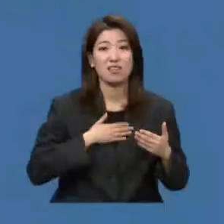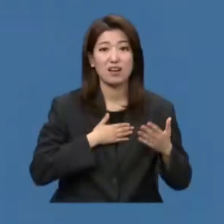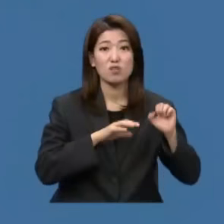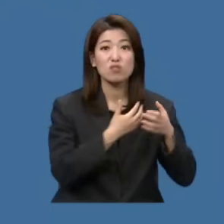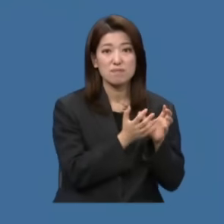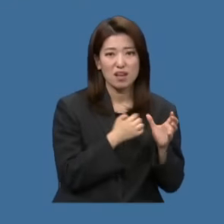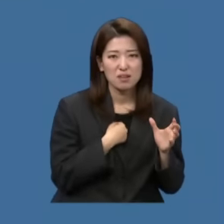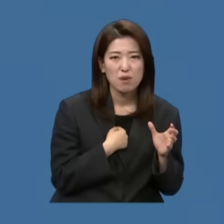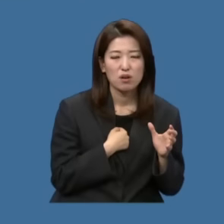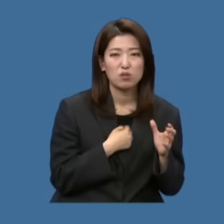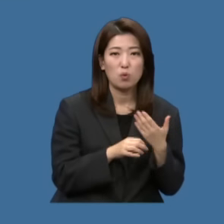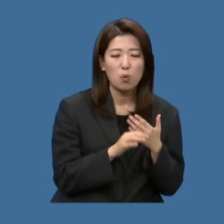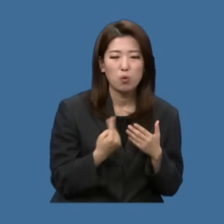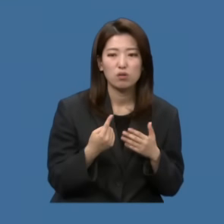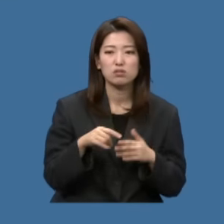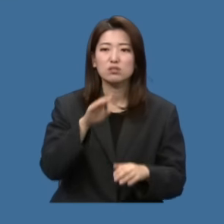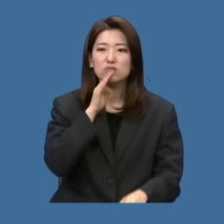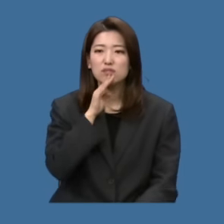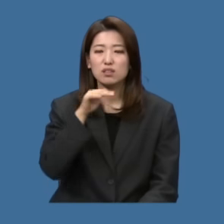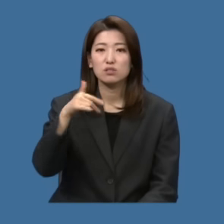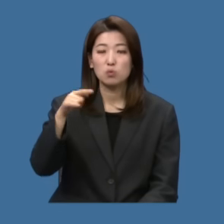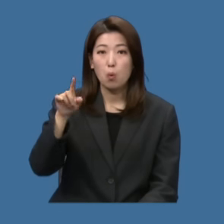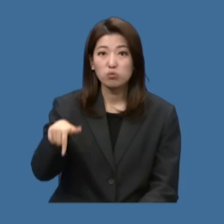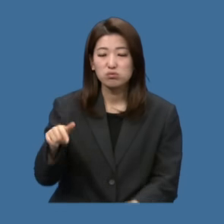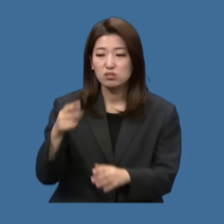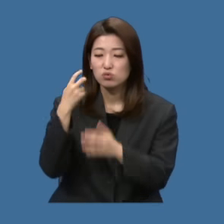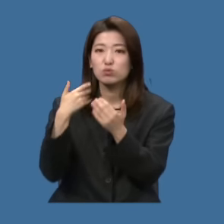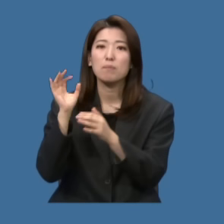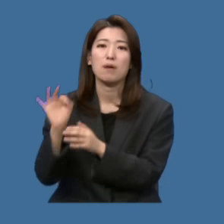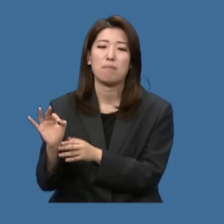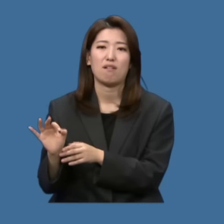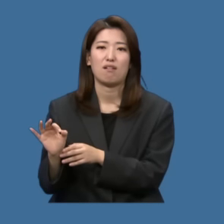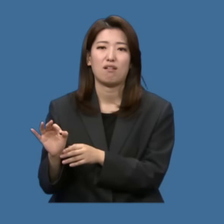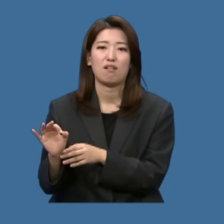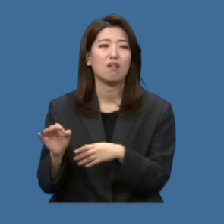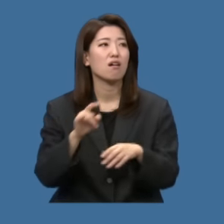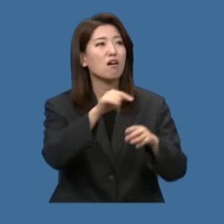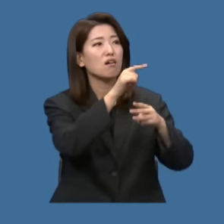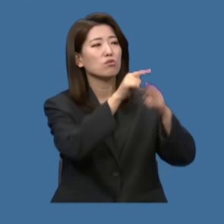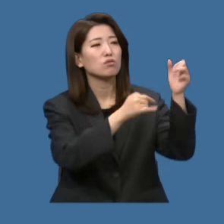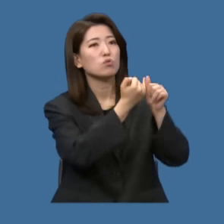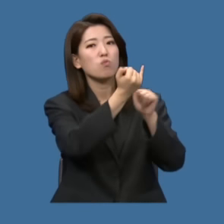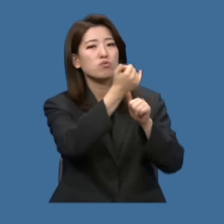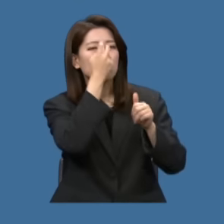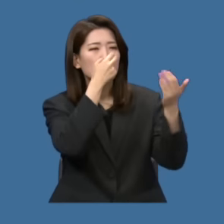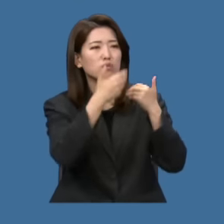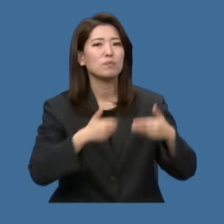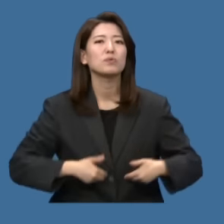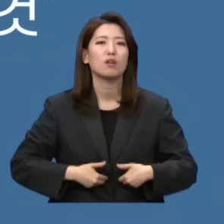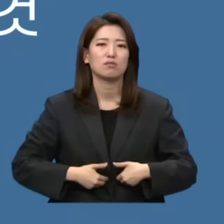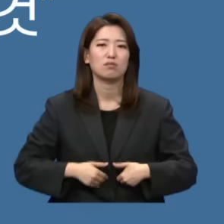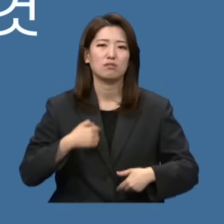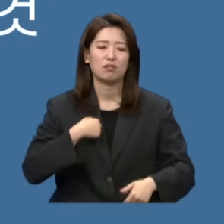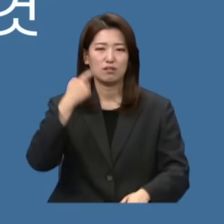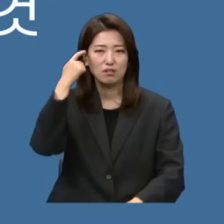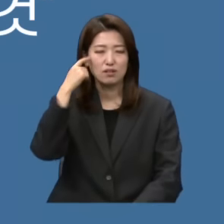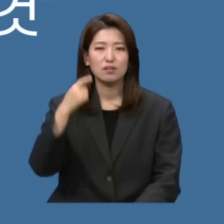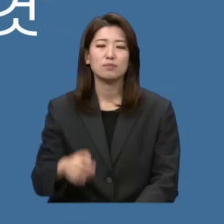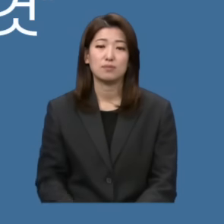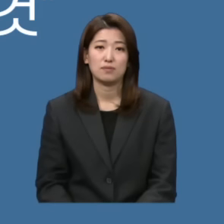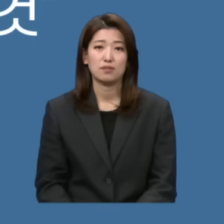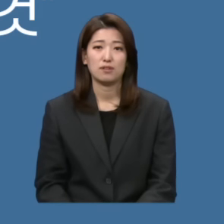때까지 사모 펀드에서 시작해서 자녀 입시 비리까지 이렇게 수사해서 안 되는 겁니다 그런데 그런 날카로운 잣대를